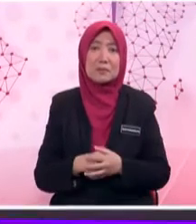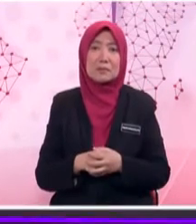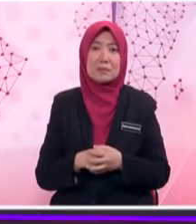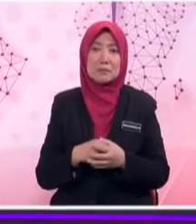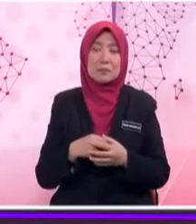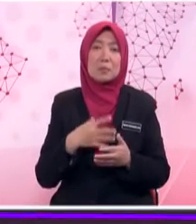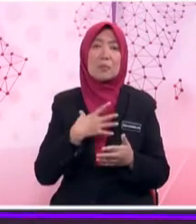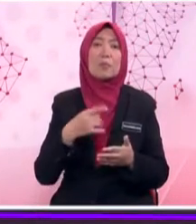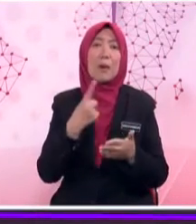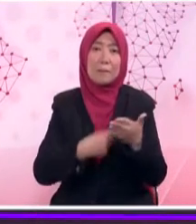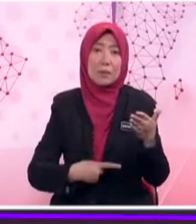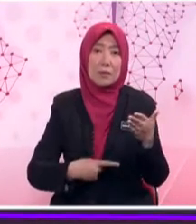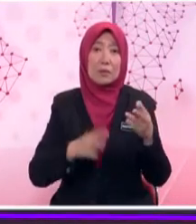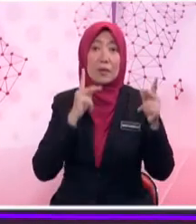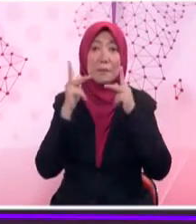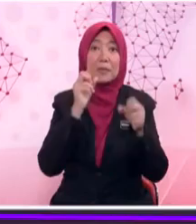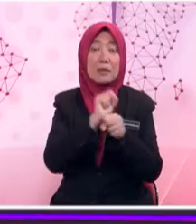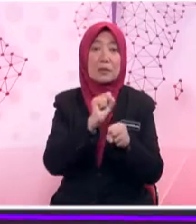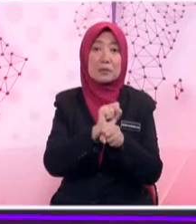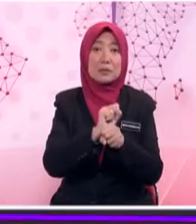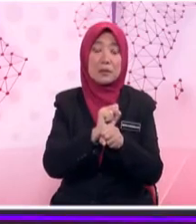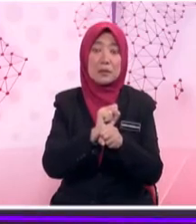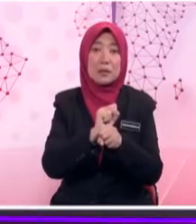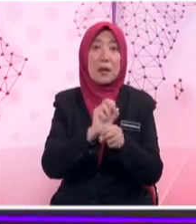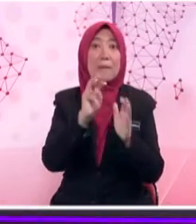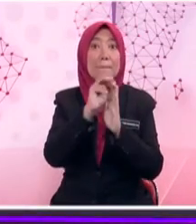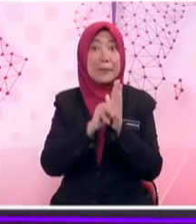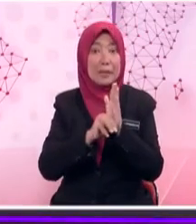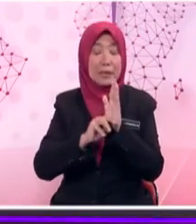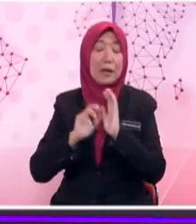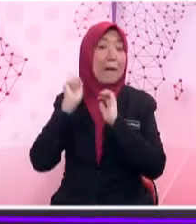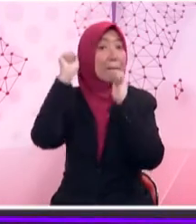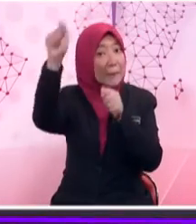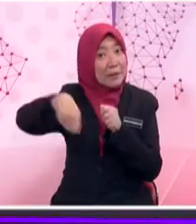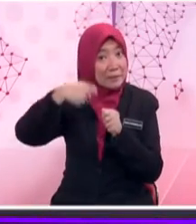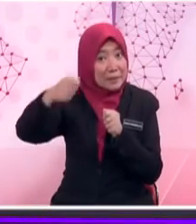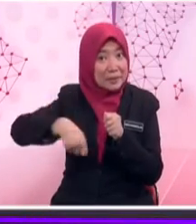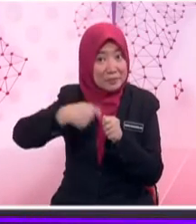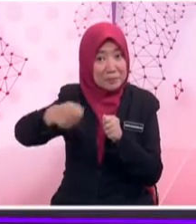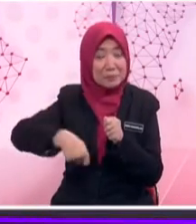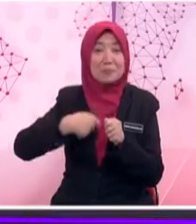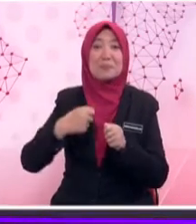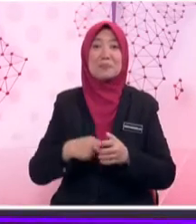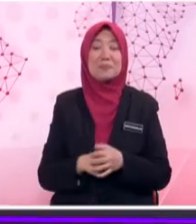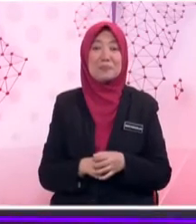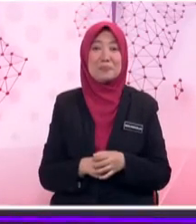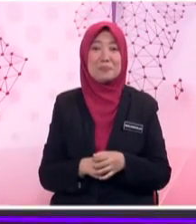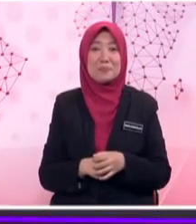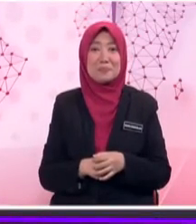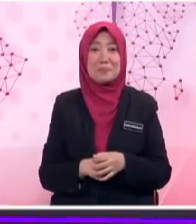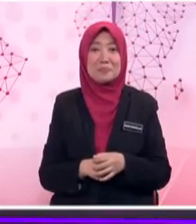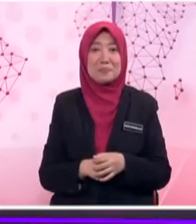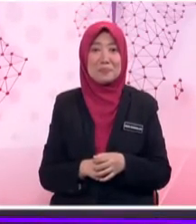dia kata minat? Kata kerja, cikgu. Oh, ya, kata kerja. Memancing. Ya, berminat memancing. Memancing.